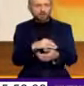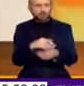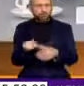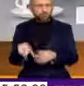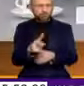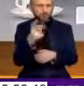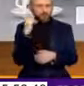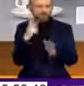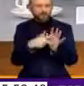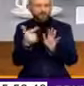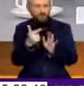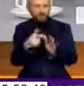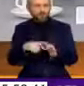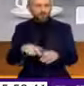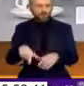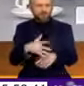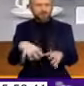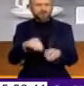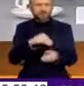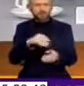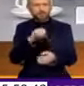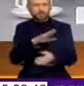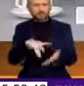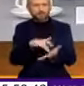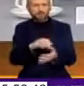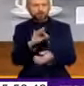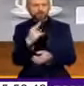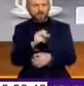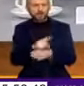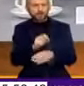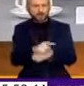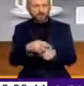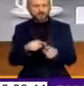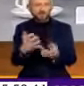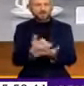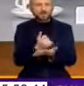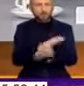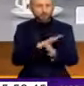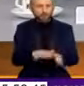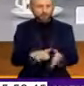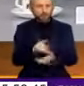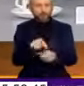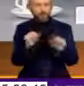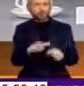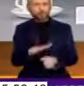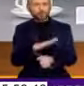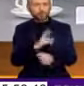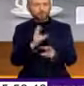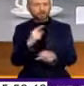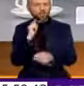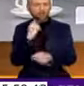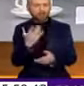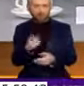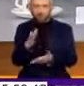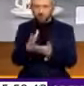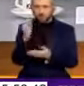б казав, що перевезення в усіх європейських містах – це соціальна функція, це не заробіток. Він може бути як в ризі. Тобто ви маєте на увазі,